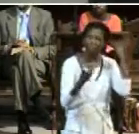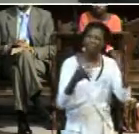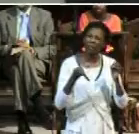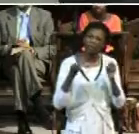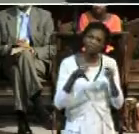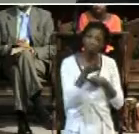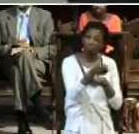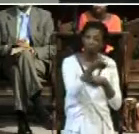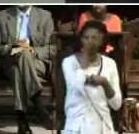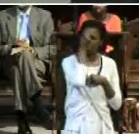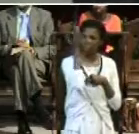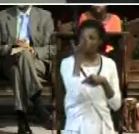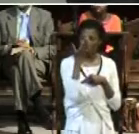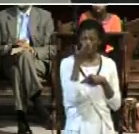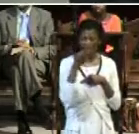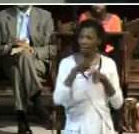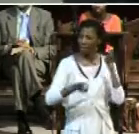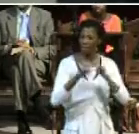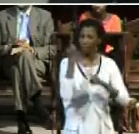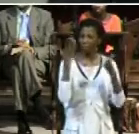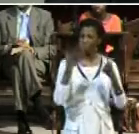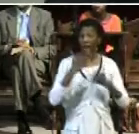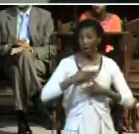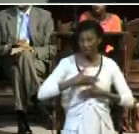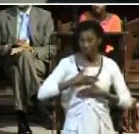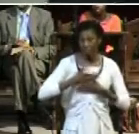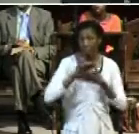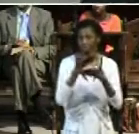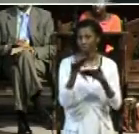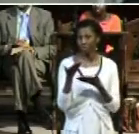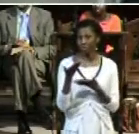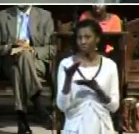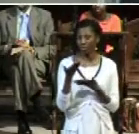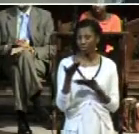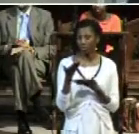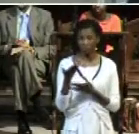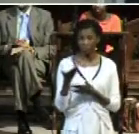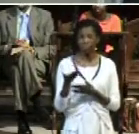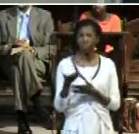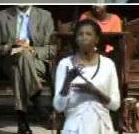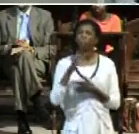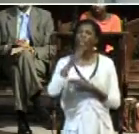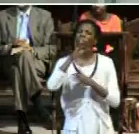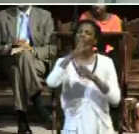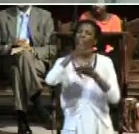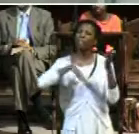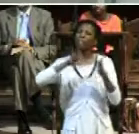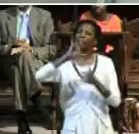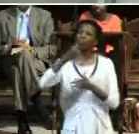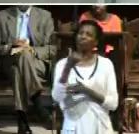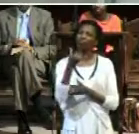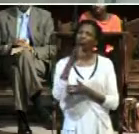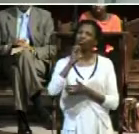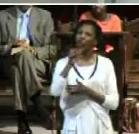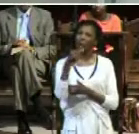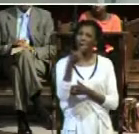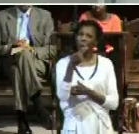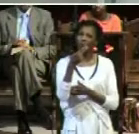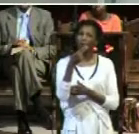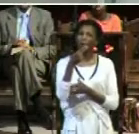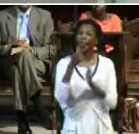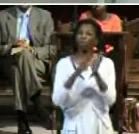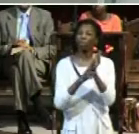aura compris que c'est l'amour quelque part qui porte l'humanité. Jean au chapitre 3 et versets 16